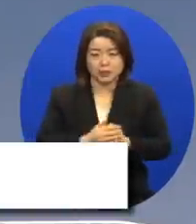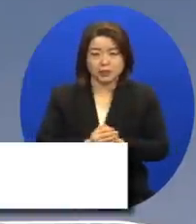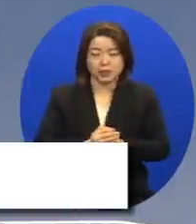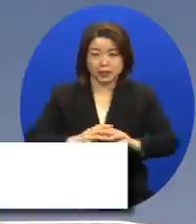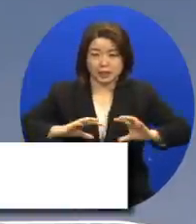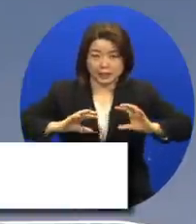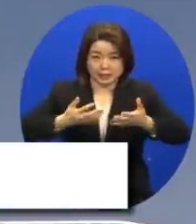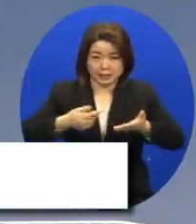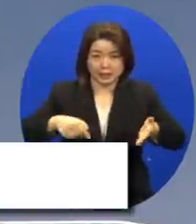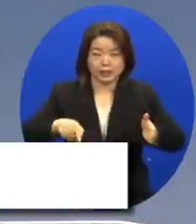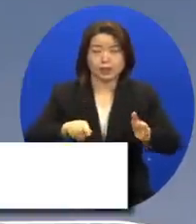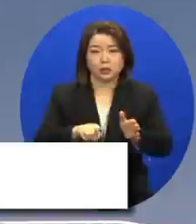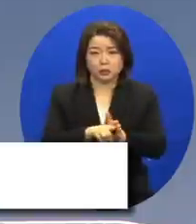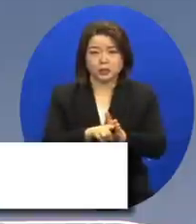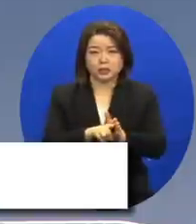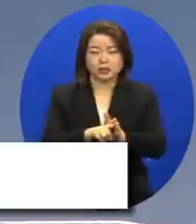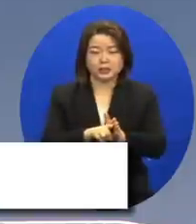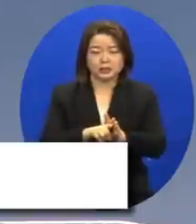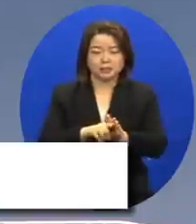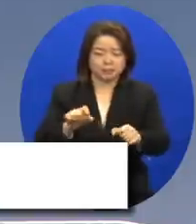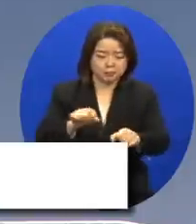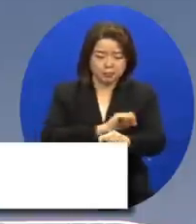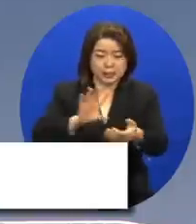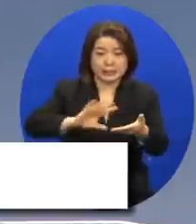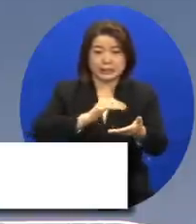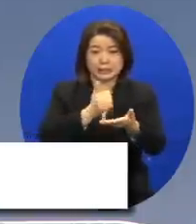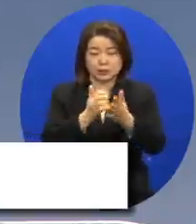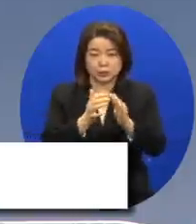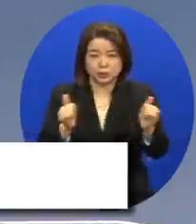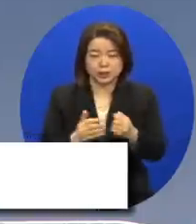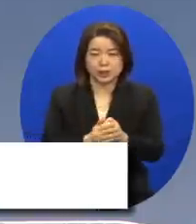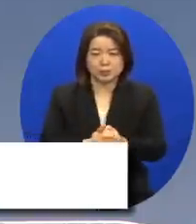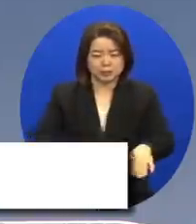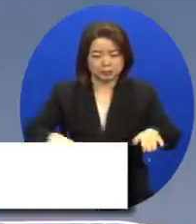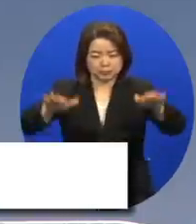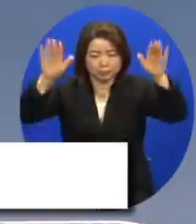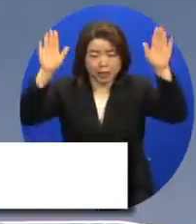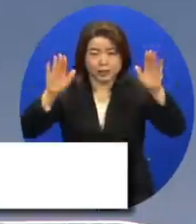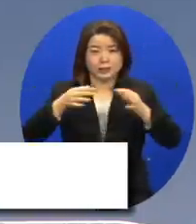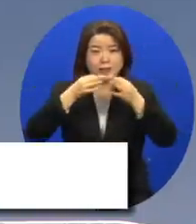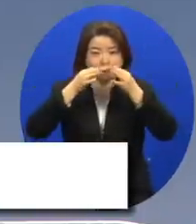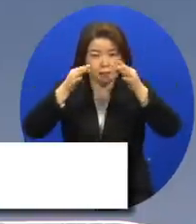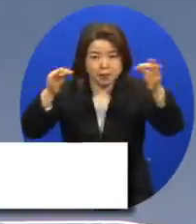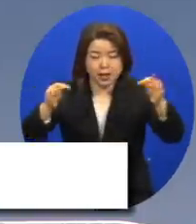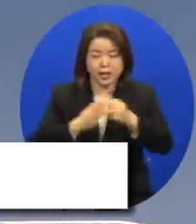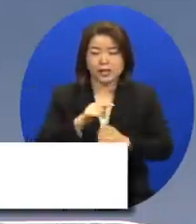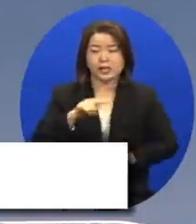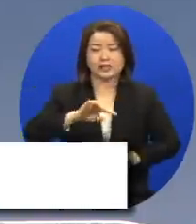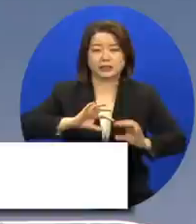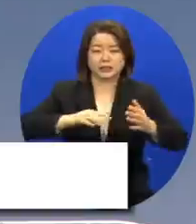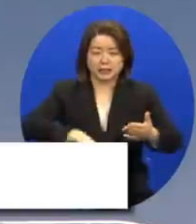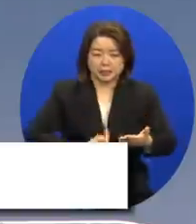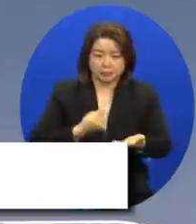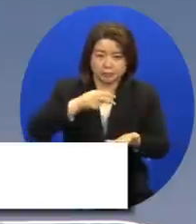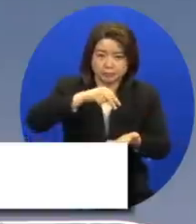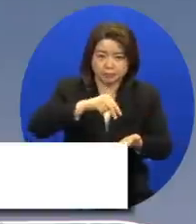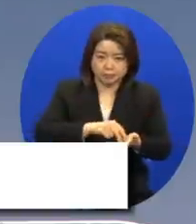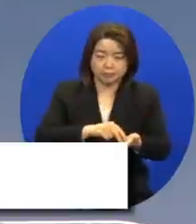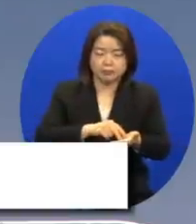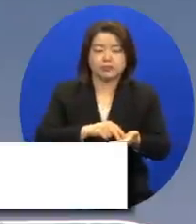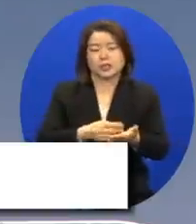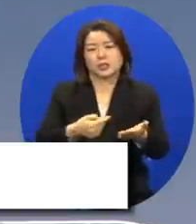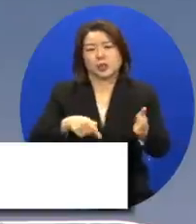아 특히 그리스도인들이 만세를 부르며 이 나라의 독립을 위해서 분연히 일어났던 날